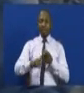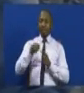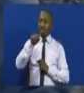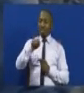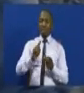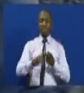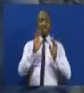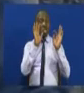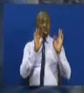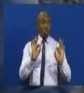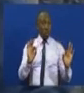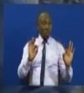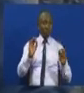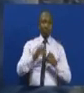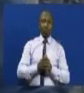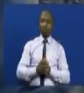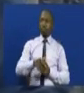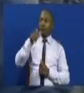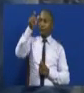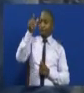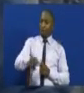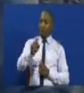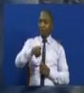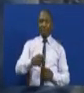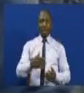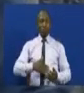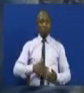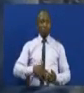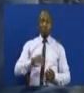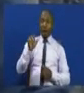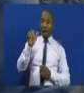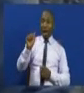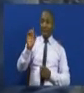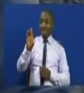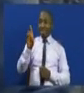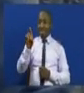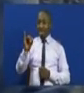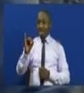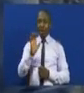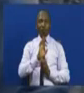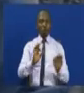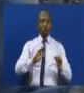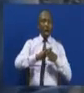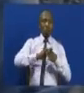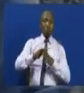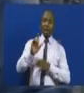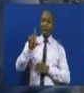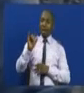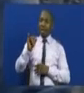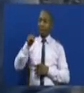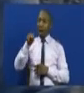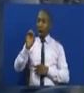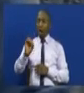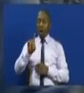ni nzuri. Kwa huko mtu ambaye ana asidi nyingi ndani ya tumbo ni vyema akakwepa kutumia limao, lakini kwa asiye